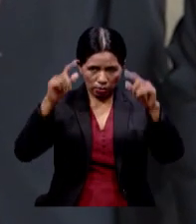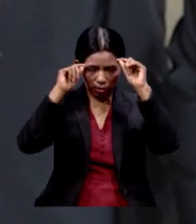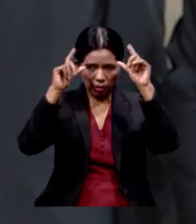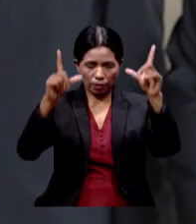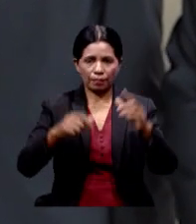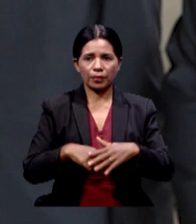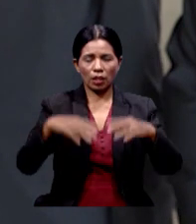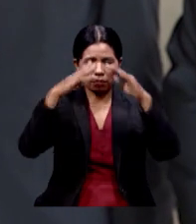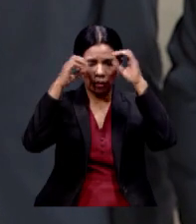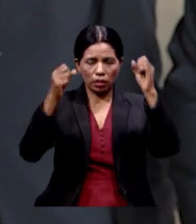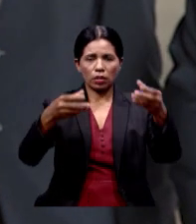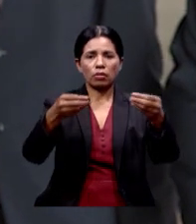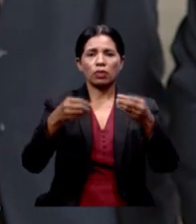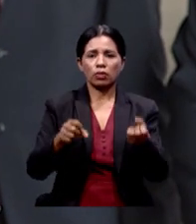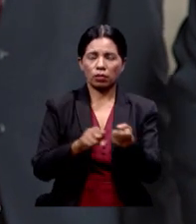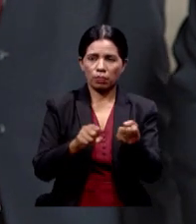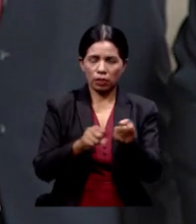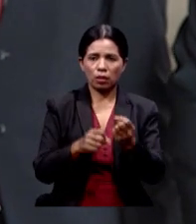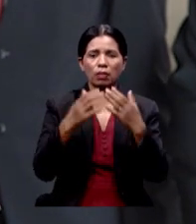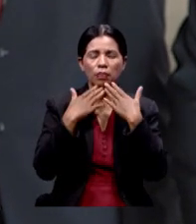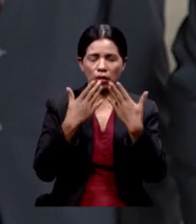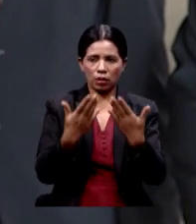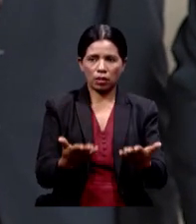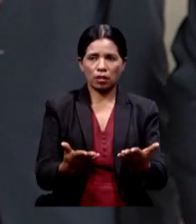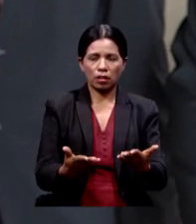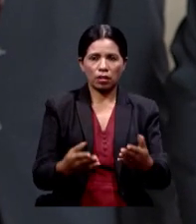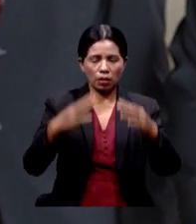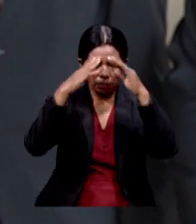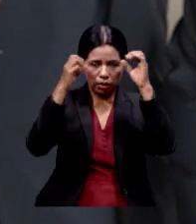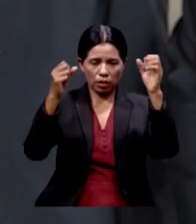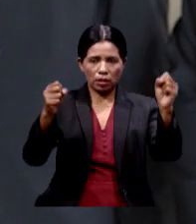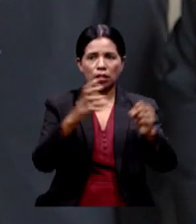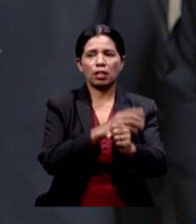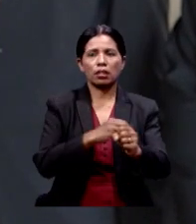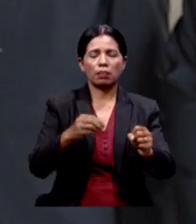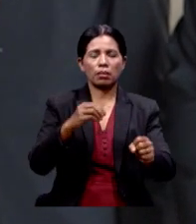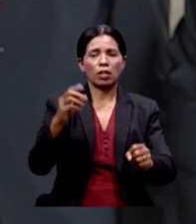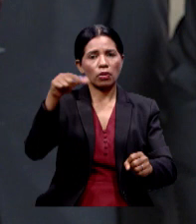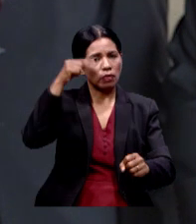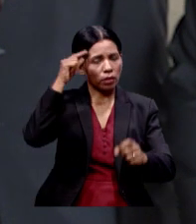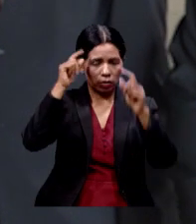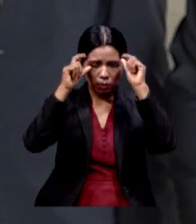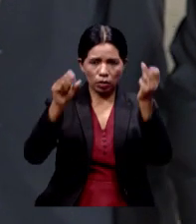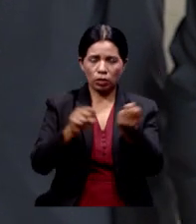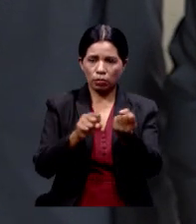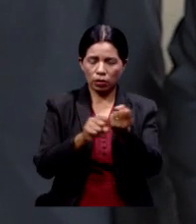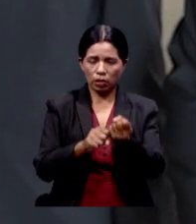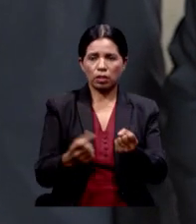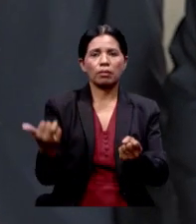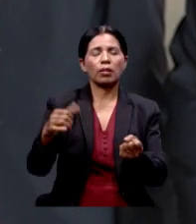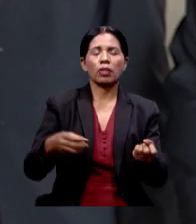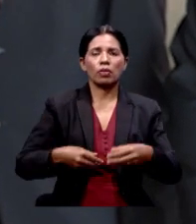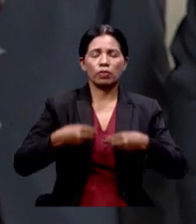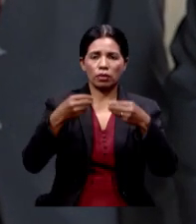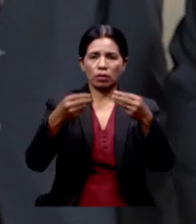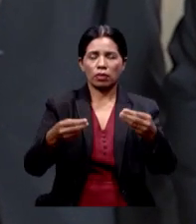Bapak Presiden memberikan support, terima kasih sekali lagi kepada Bapak Presiden, pada pemerintah Timor Leste atas support yang diberikan. Dan beliau